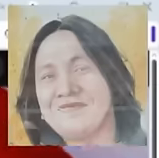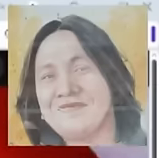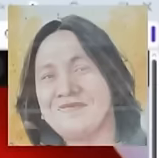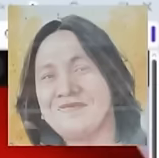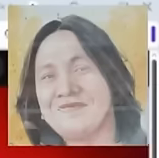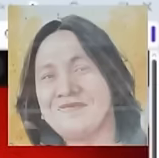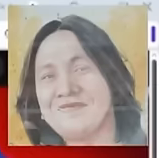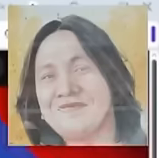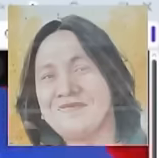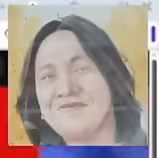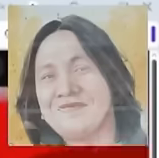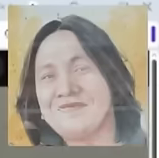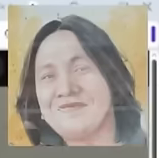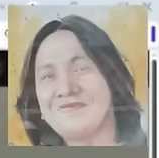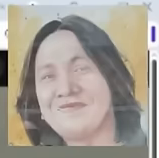Panglibanteres.